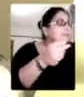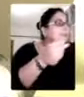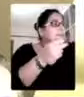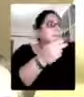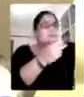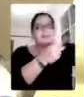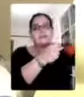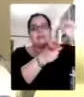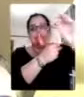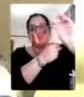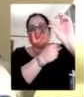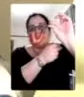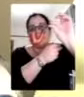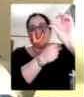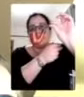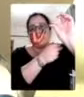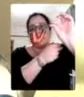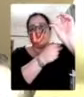yakıp,